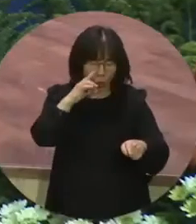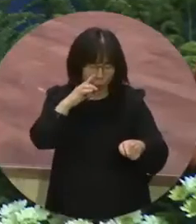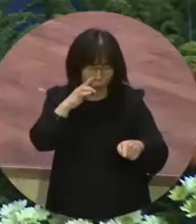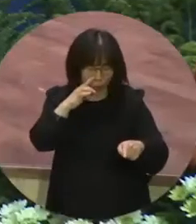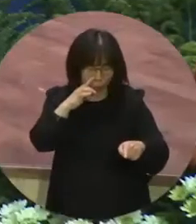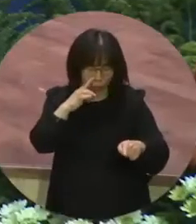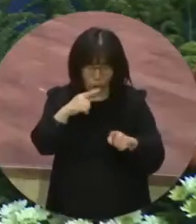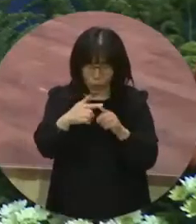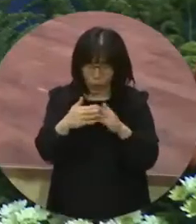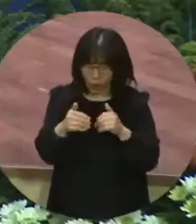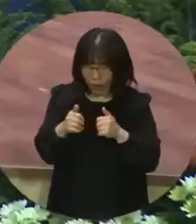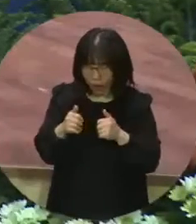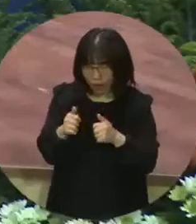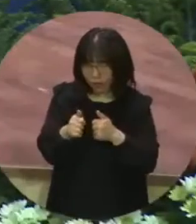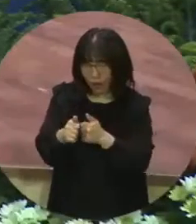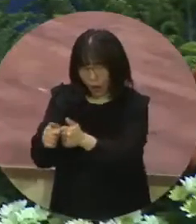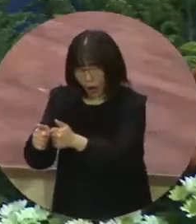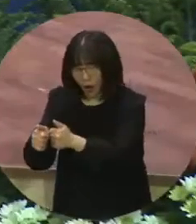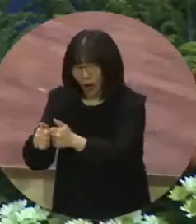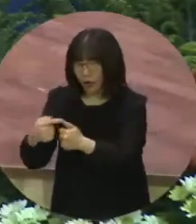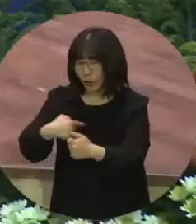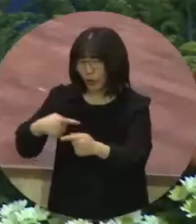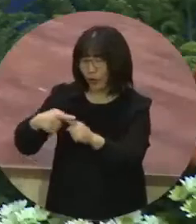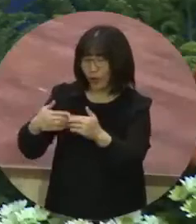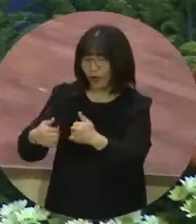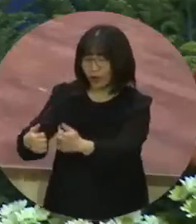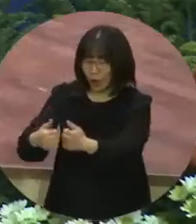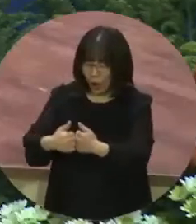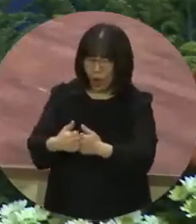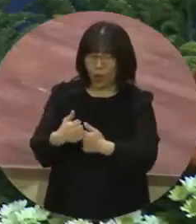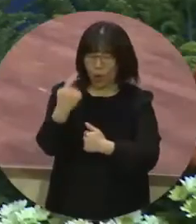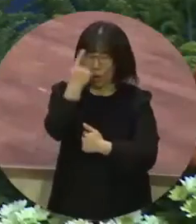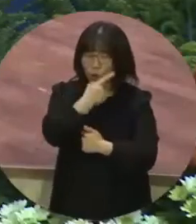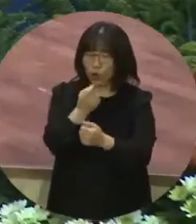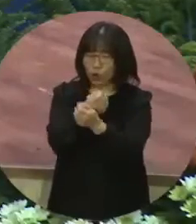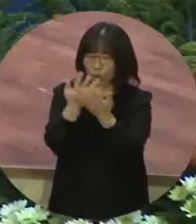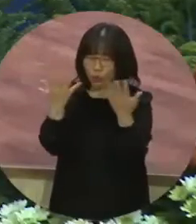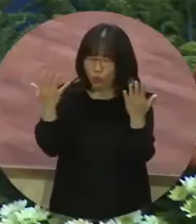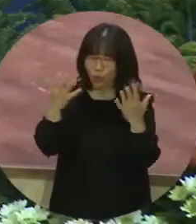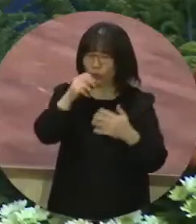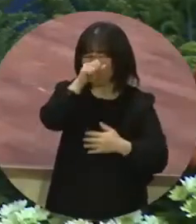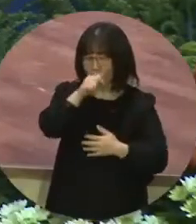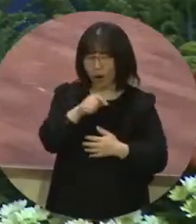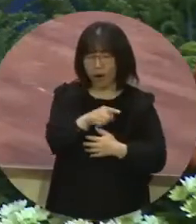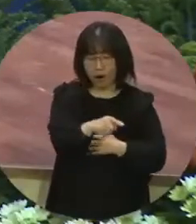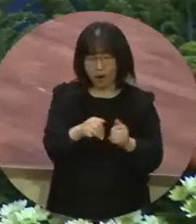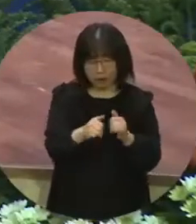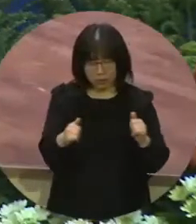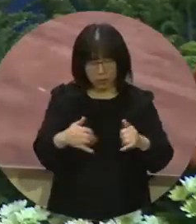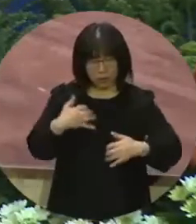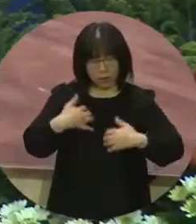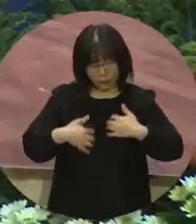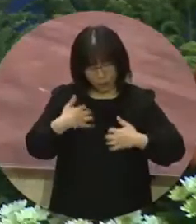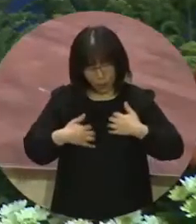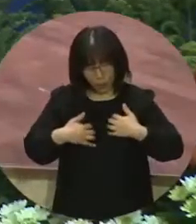왔대, 따라왔대. 그리 전도에 된 거예요. 표정이 달라. 삶이 달라. 가치관이 달라.